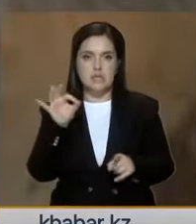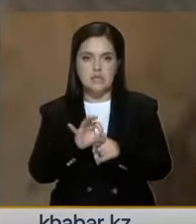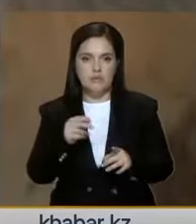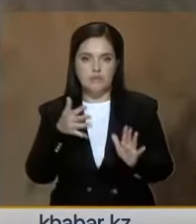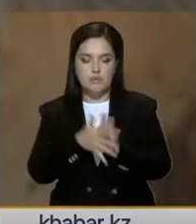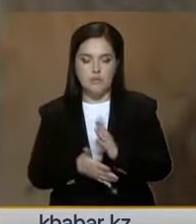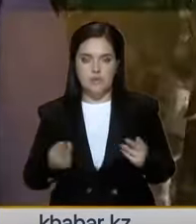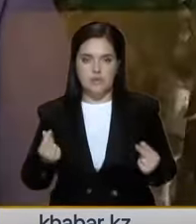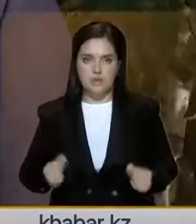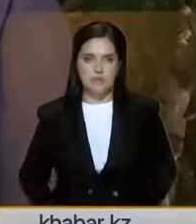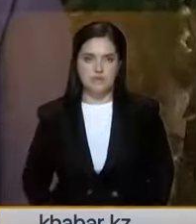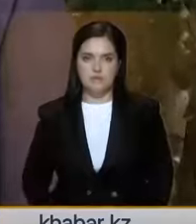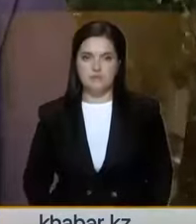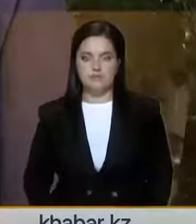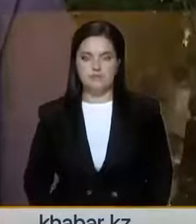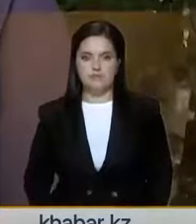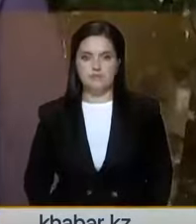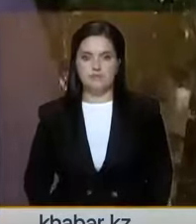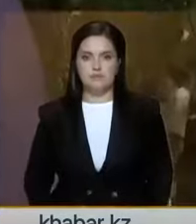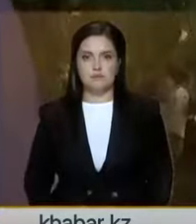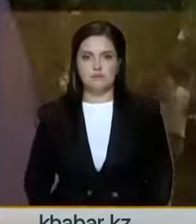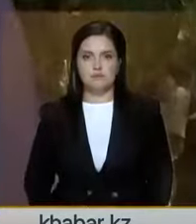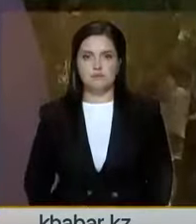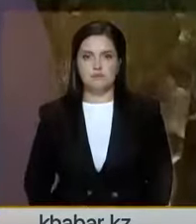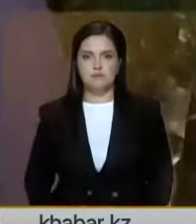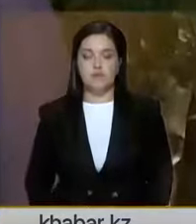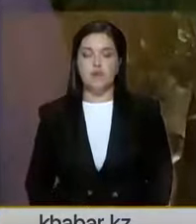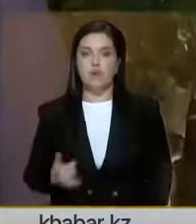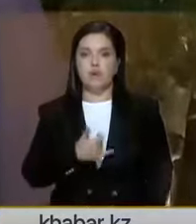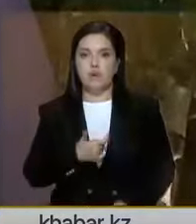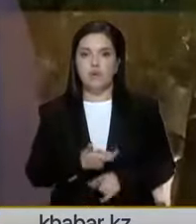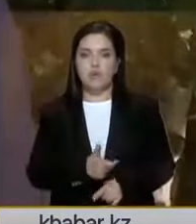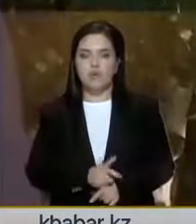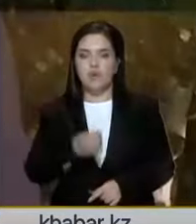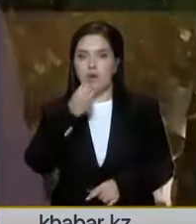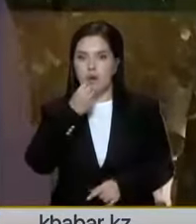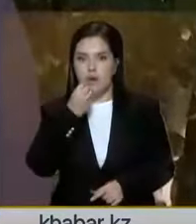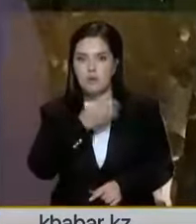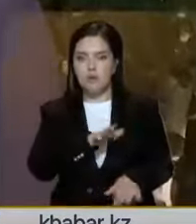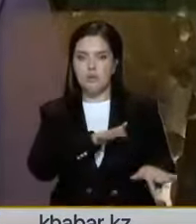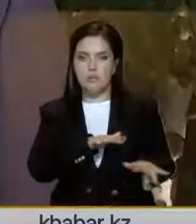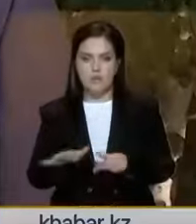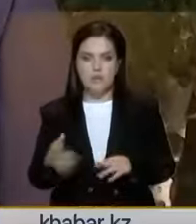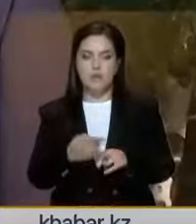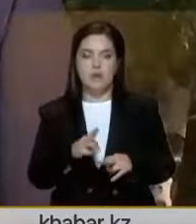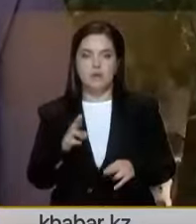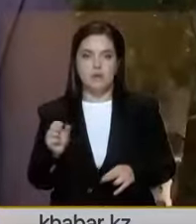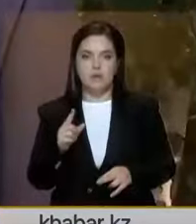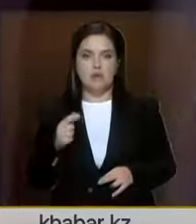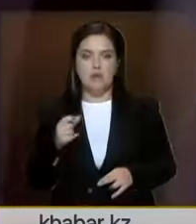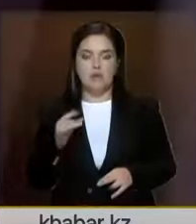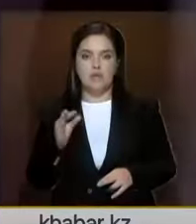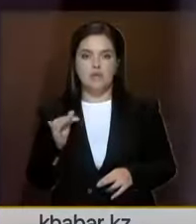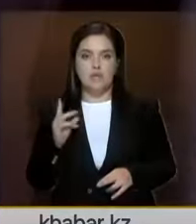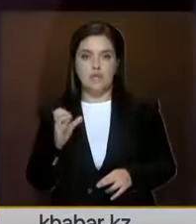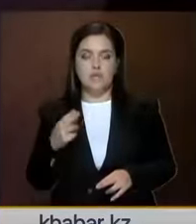использования средств. У нас существуют очень хорошие механизмы по линии агрокредитной корпорации, по линии оказа агрофинанса, по